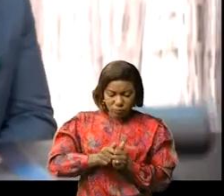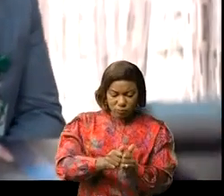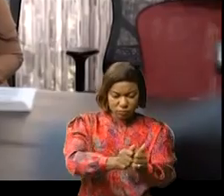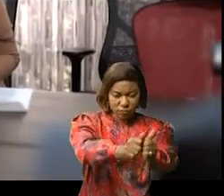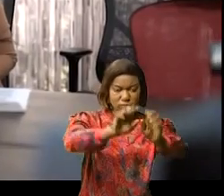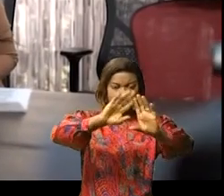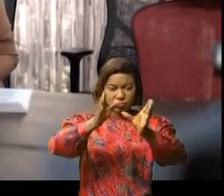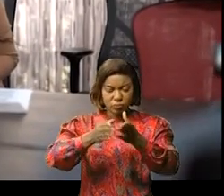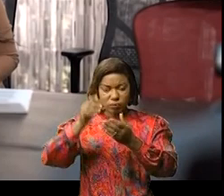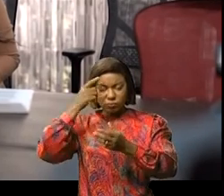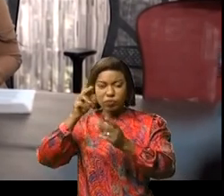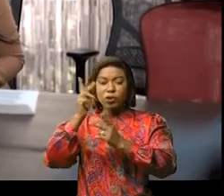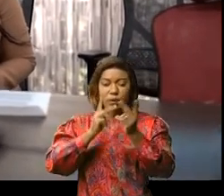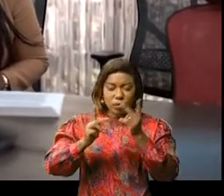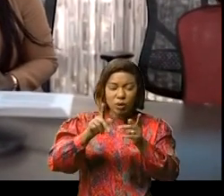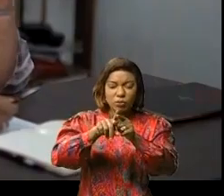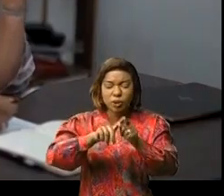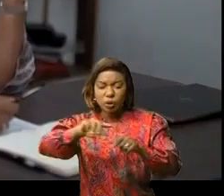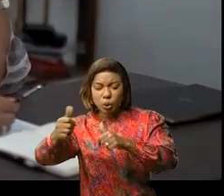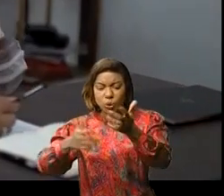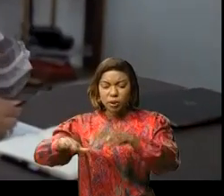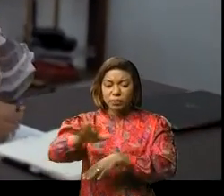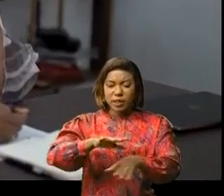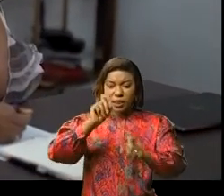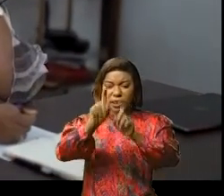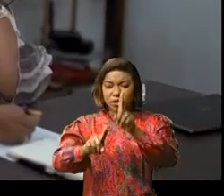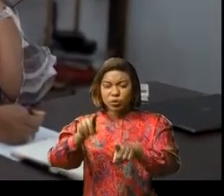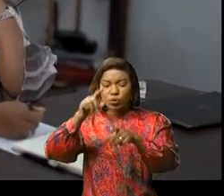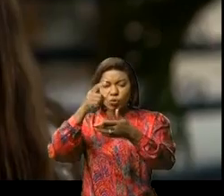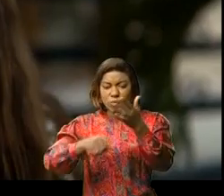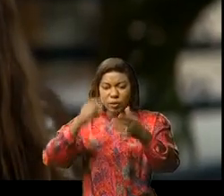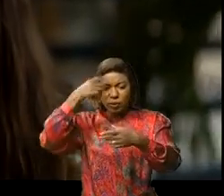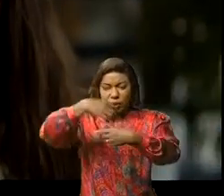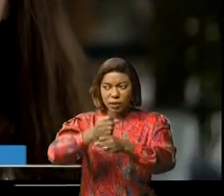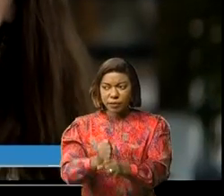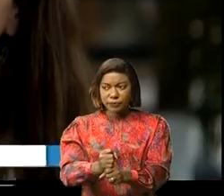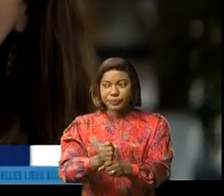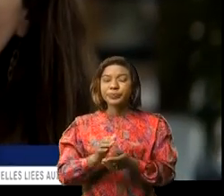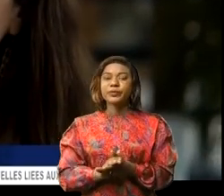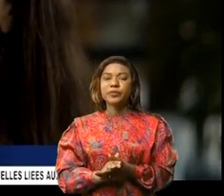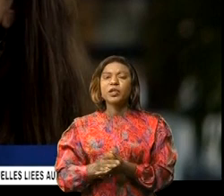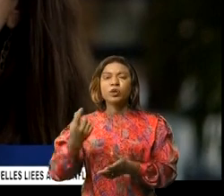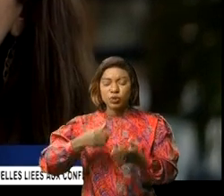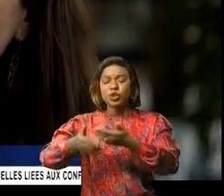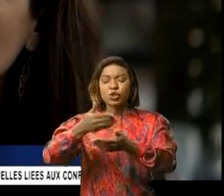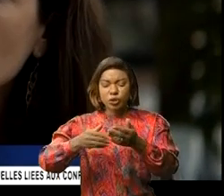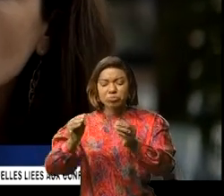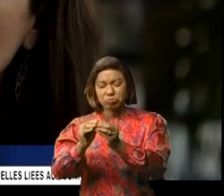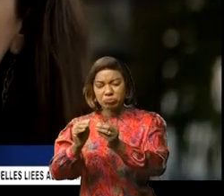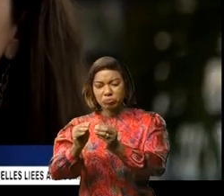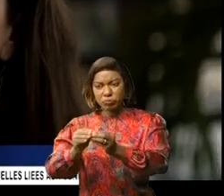démarche et d'en assurer la visibilité dans d'autres pays, question de créer une émulation. On a eu un échange très